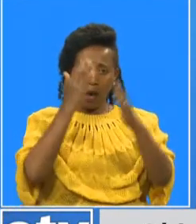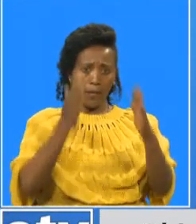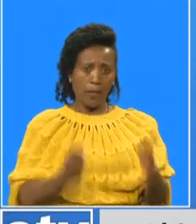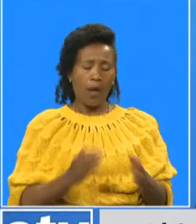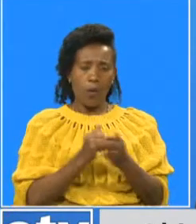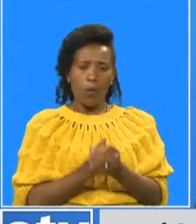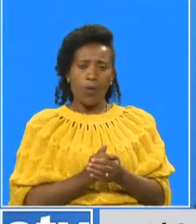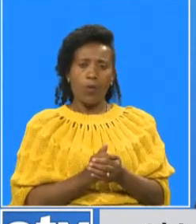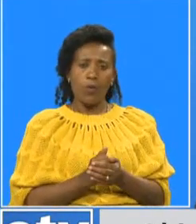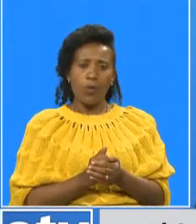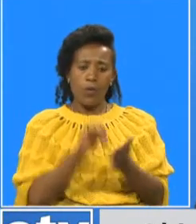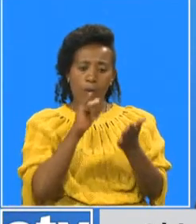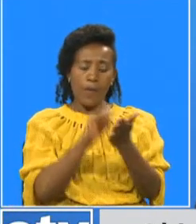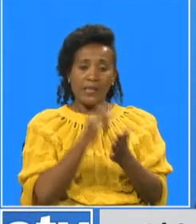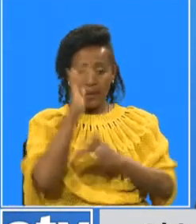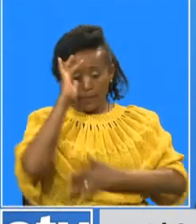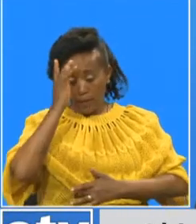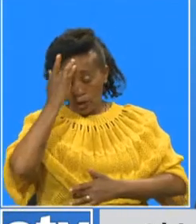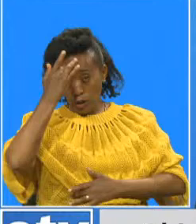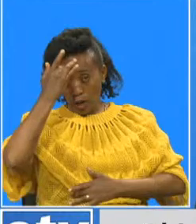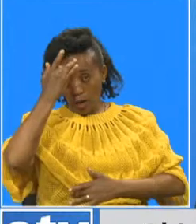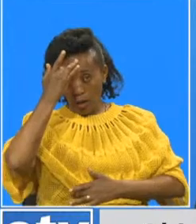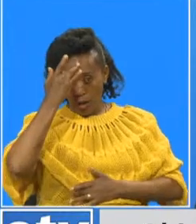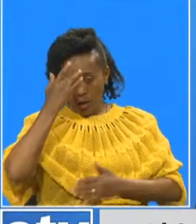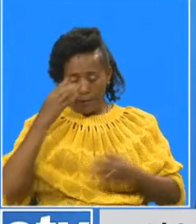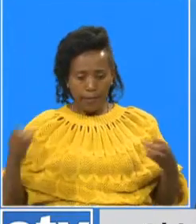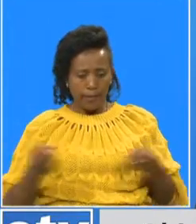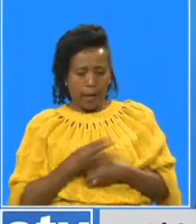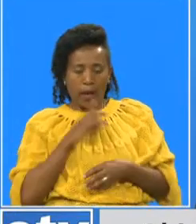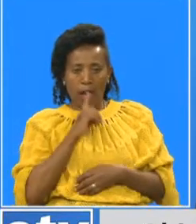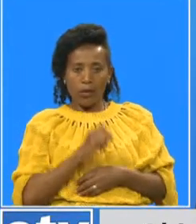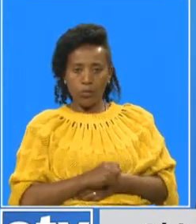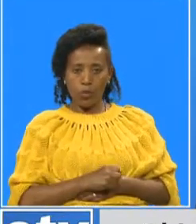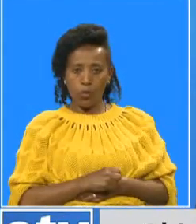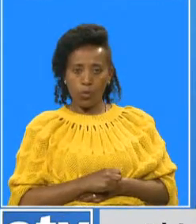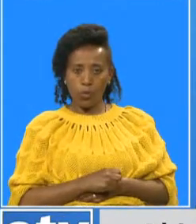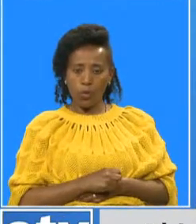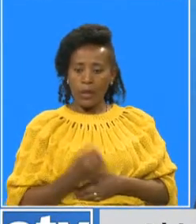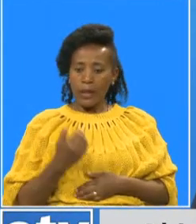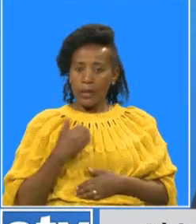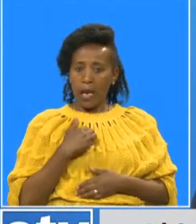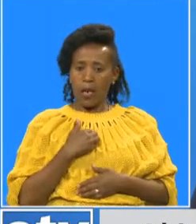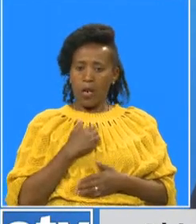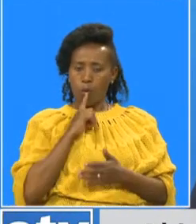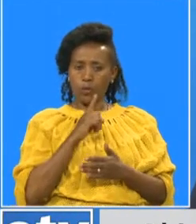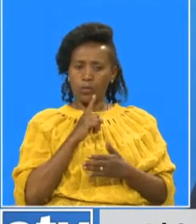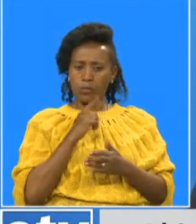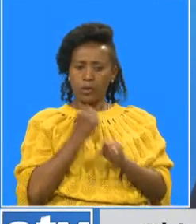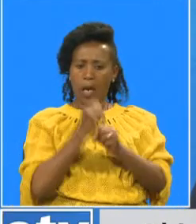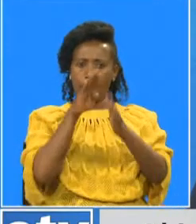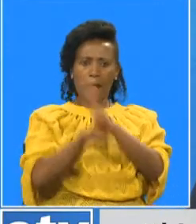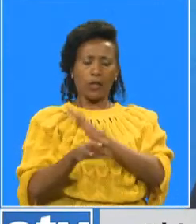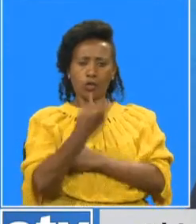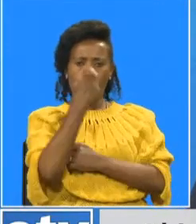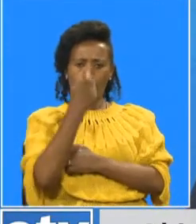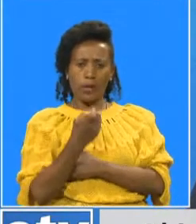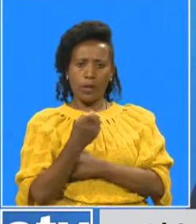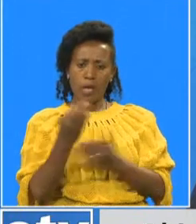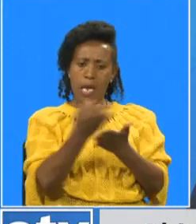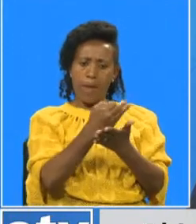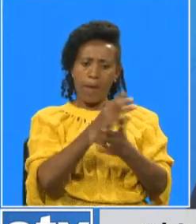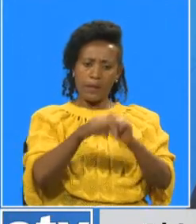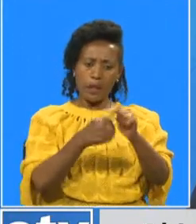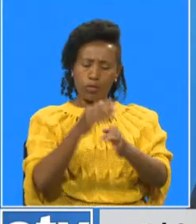ሰራተኛው በዚህ በሽታ ተደናግጦ የነበረውን ፐርፎርማንስ የሚቀንስ ከሆነ